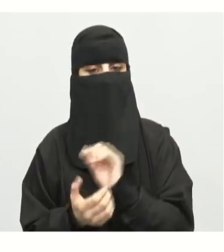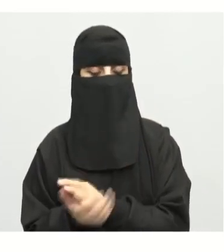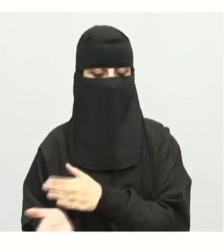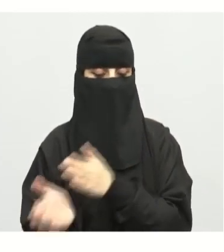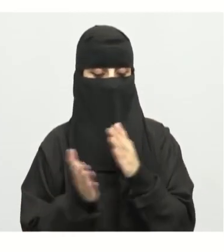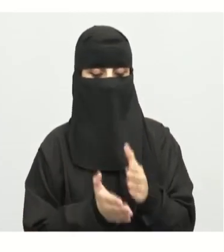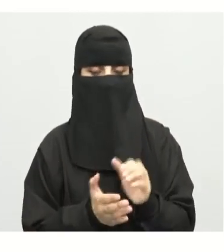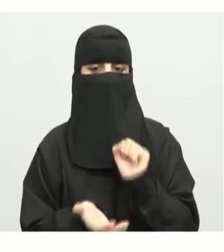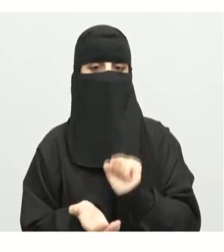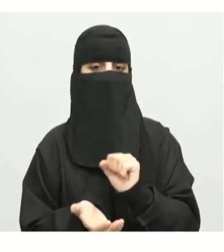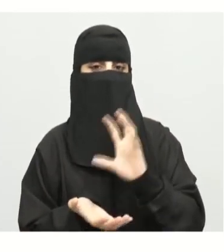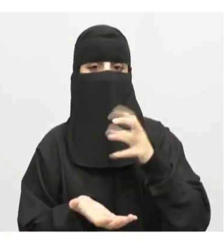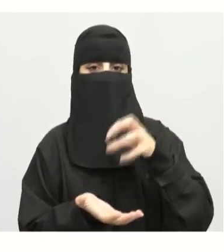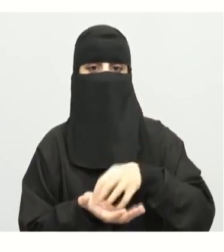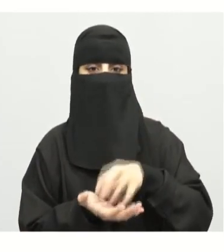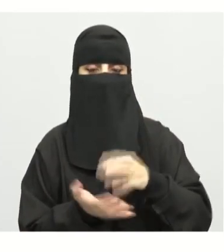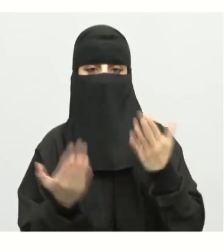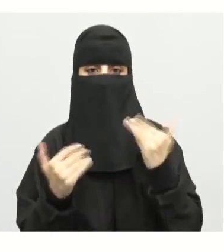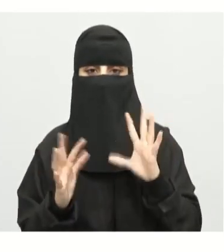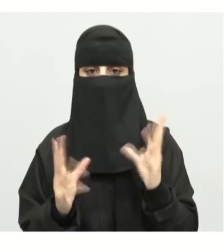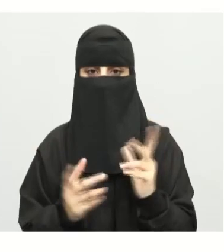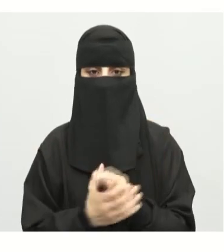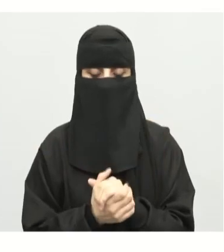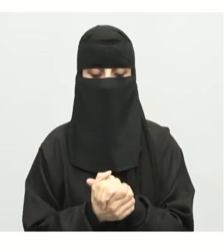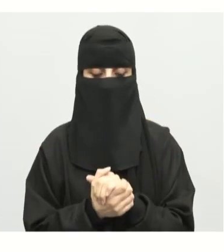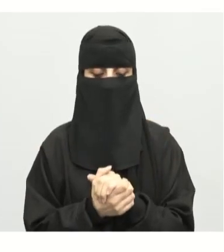المحافظات التي تتبع منطقه مكه المكرمه